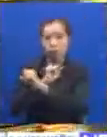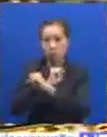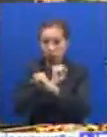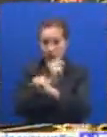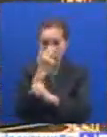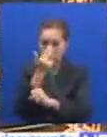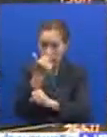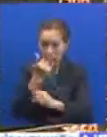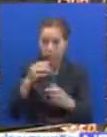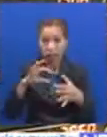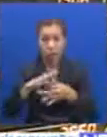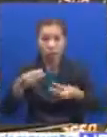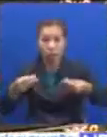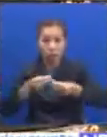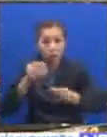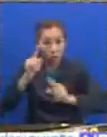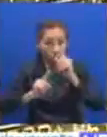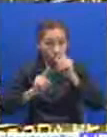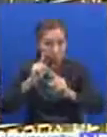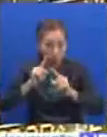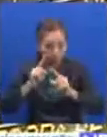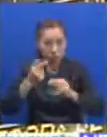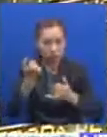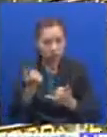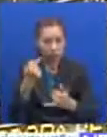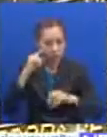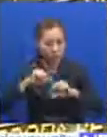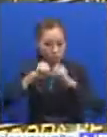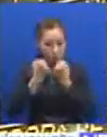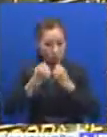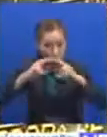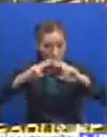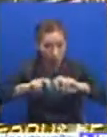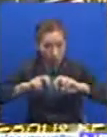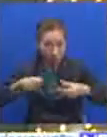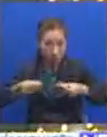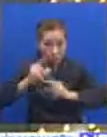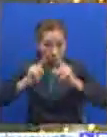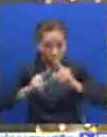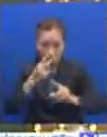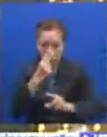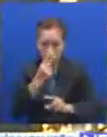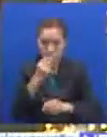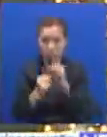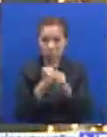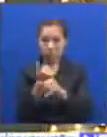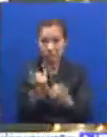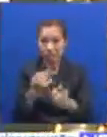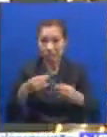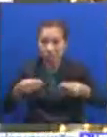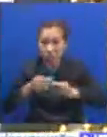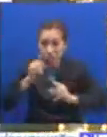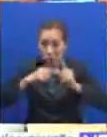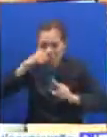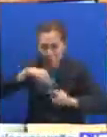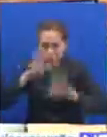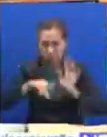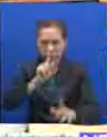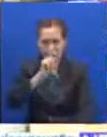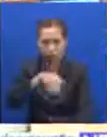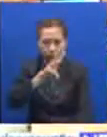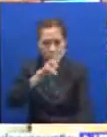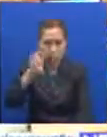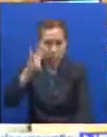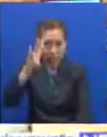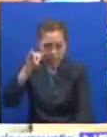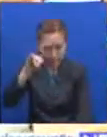นทิศทางตลาดหุ้นสมาคมนักวิเคราะห์การลงทุนประเมินว่าดัชนีตลาดหุ้นไทยในปีนี้จะอยู่ที่